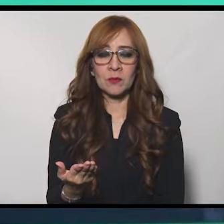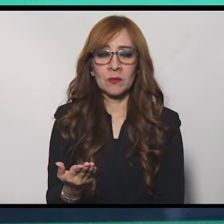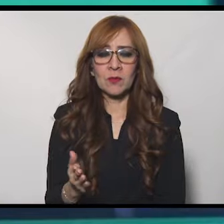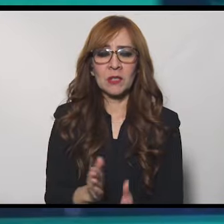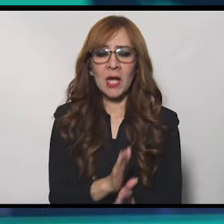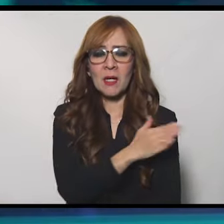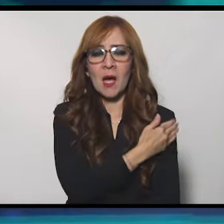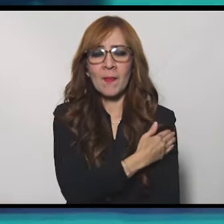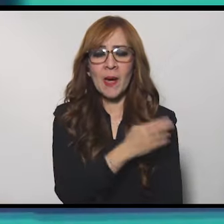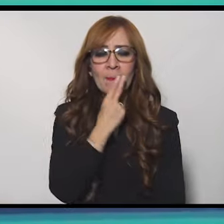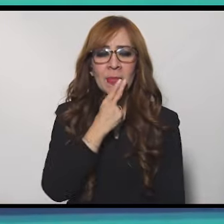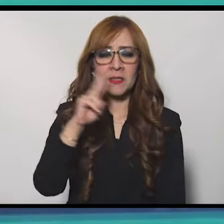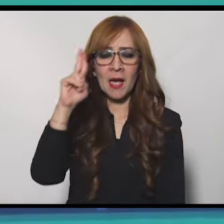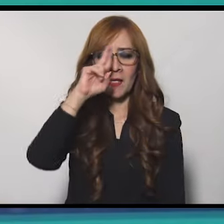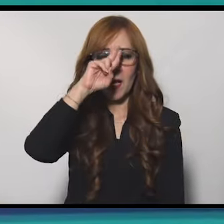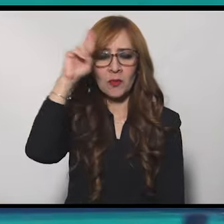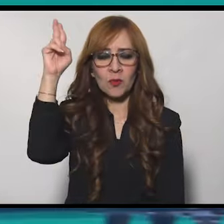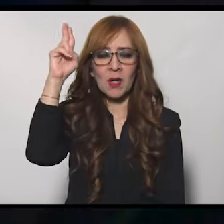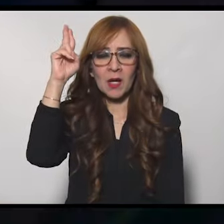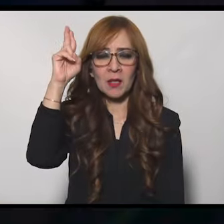Dan hamba percaya Tuhan,